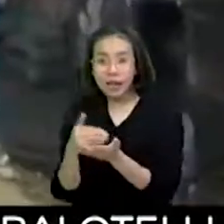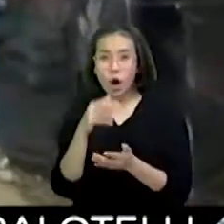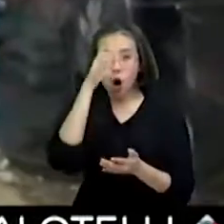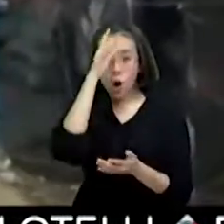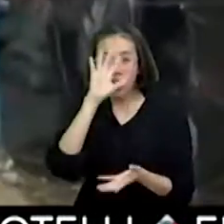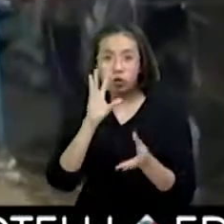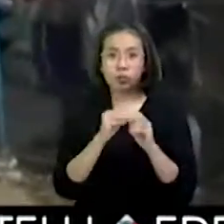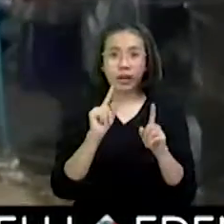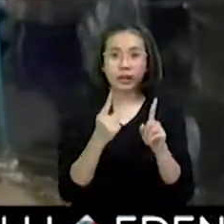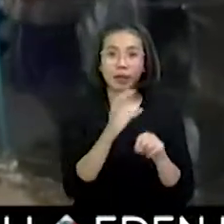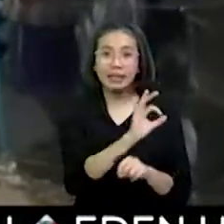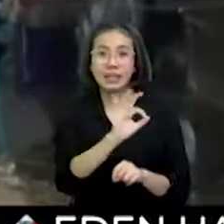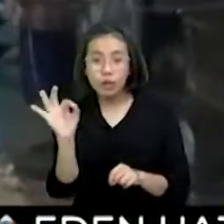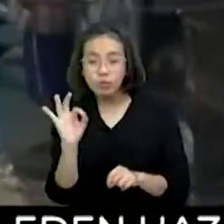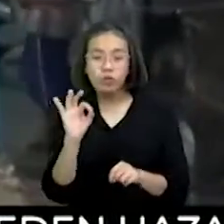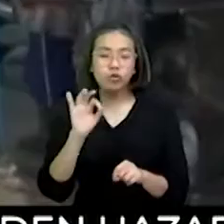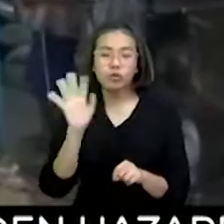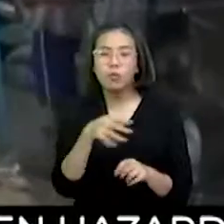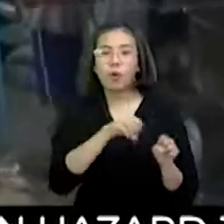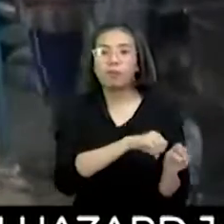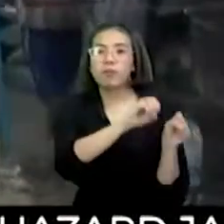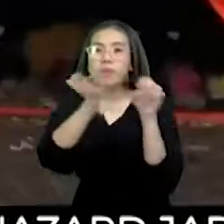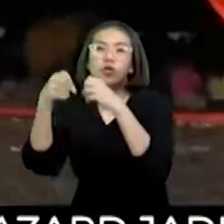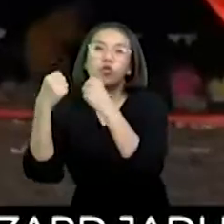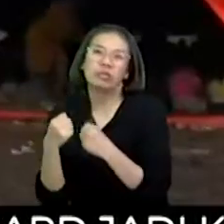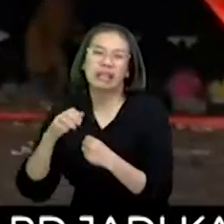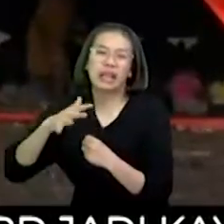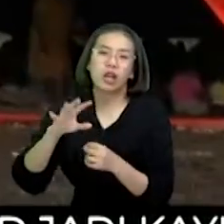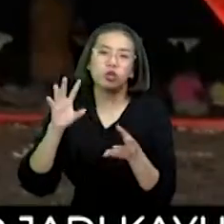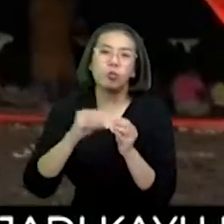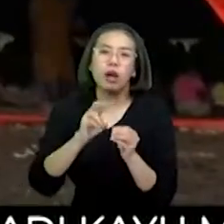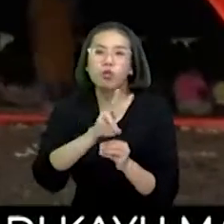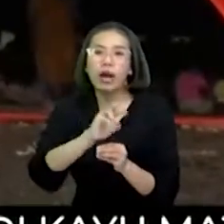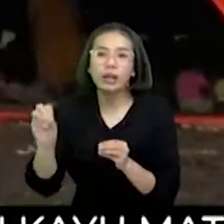jiwa terdampak banjir, 2.000 diantaranya ditampung di tenda pengungsian yang tersebar di